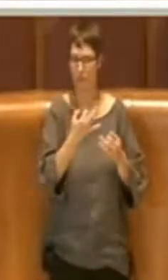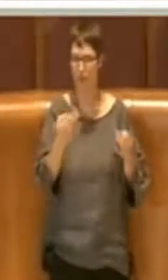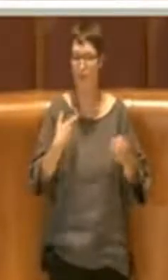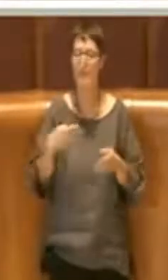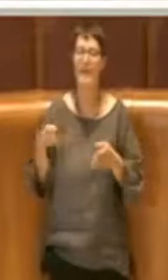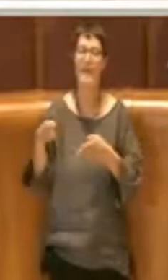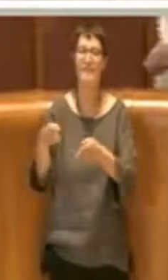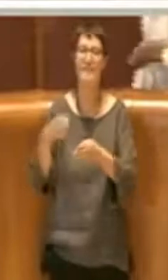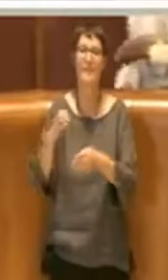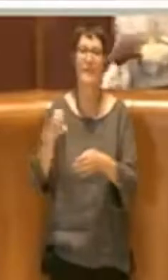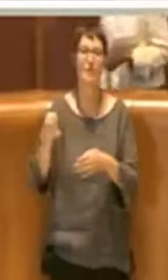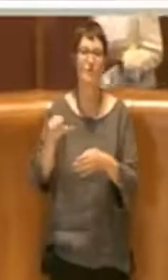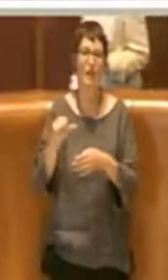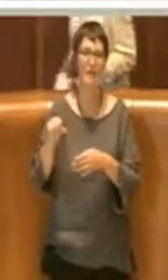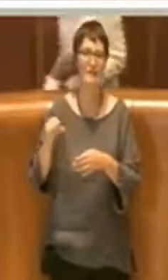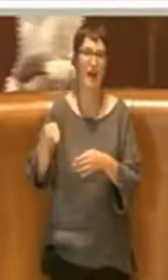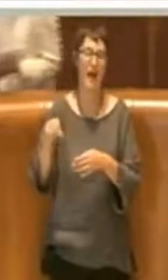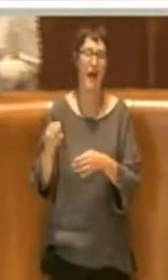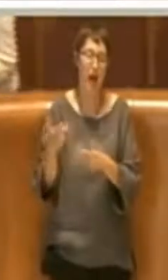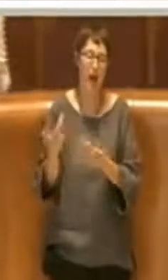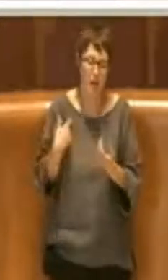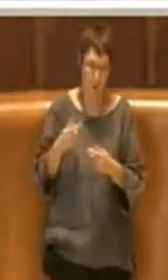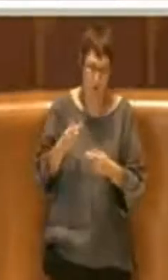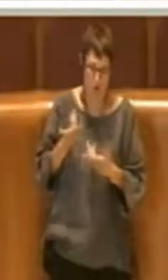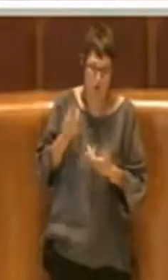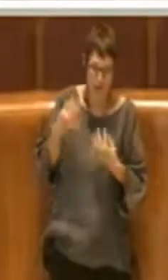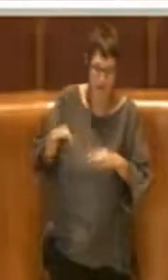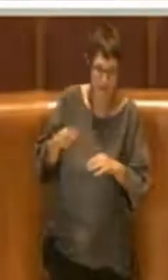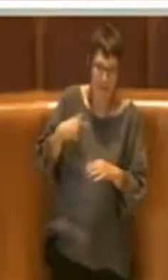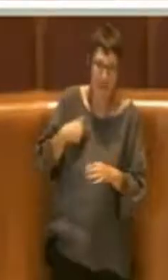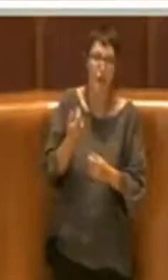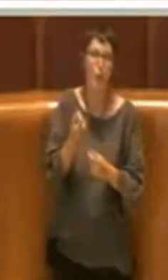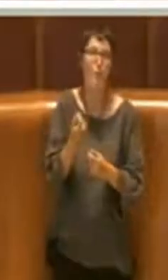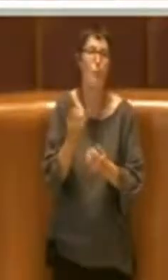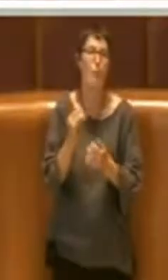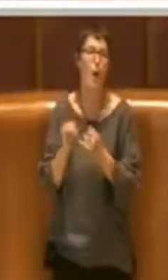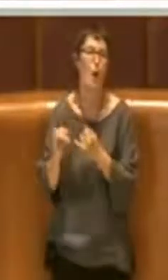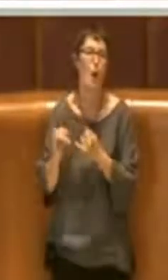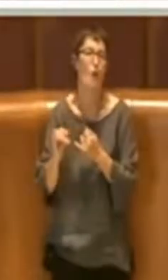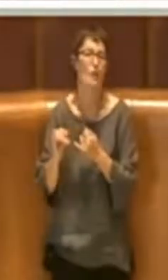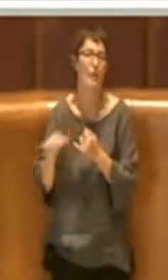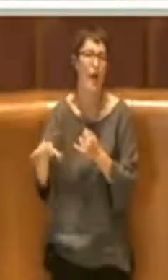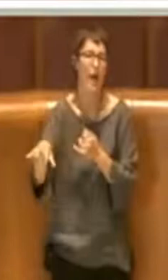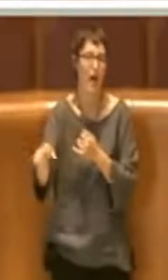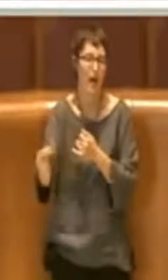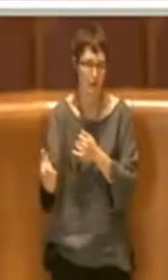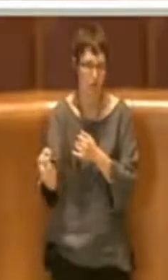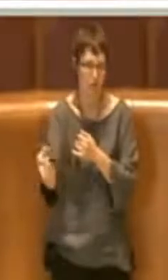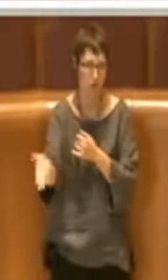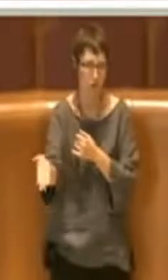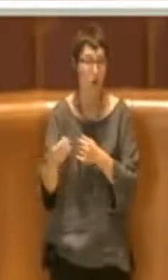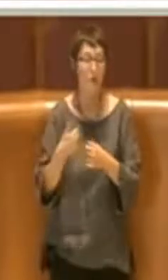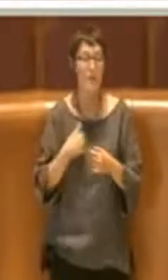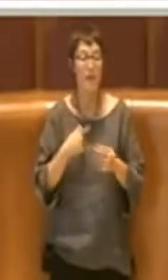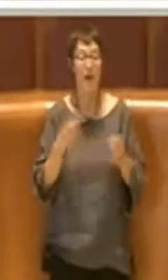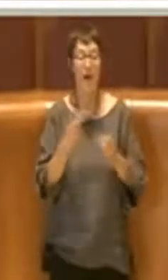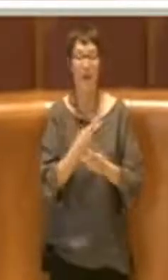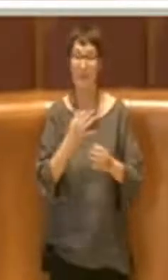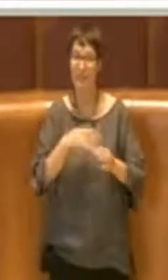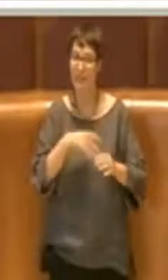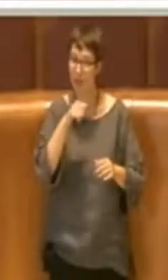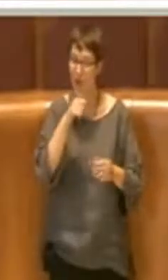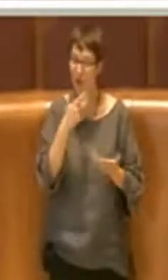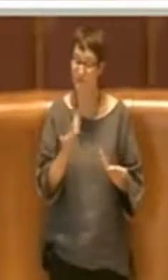tutto il rispetto per Cesano chiaramente è un luogo un pochino fuori mano. Ma la risposta non può essere intestare una stazione